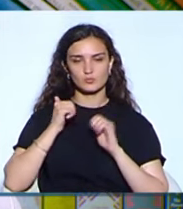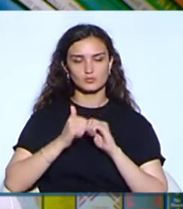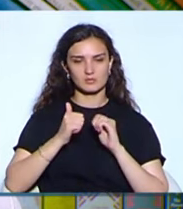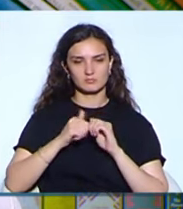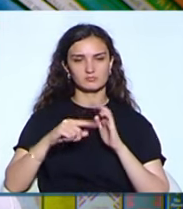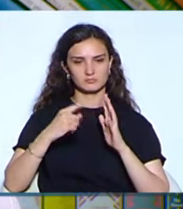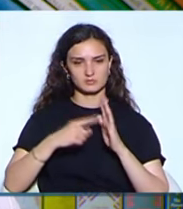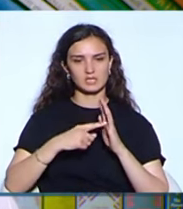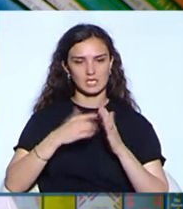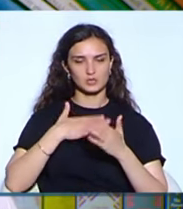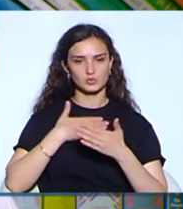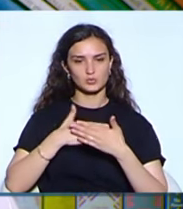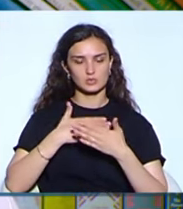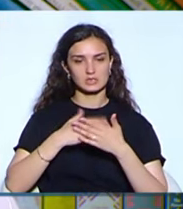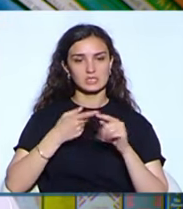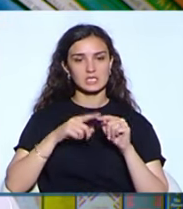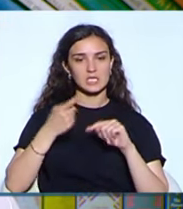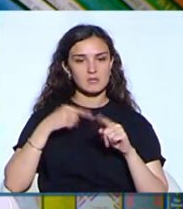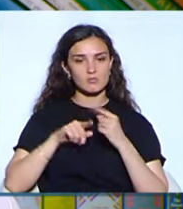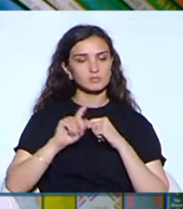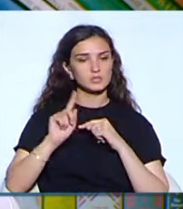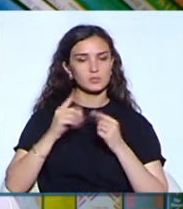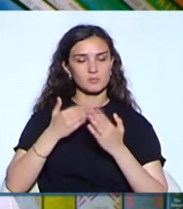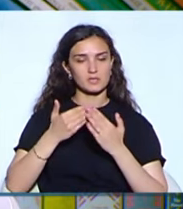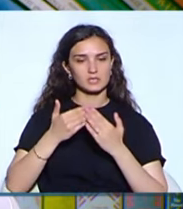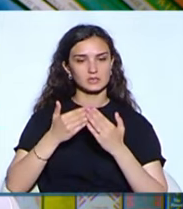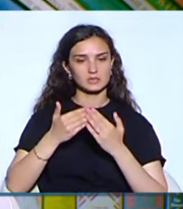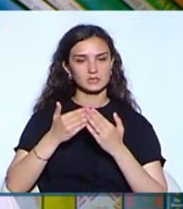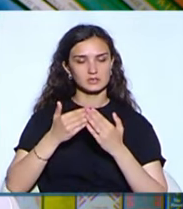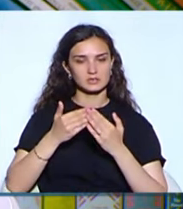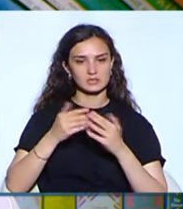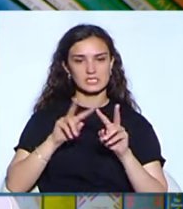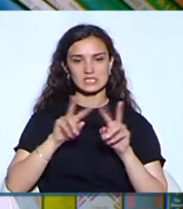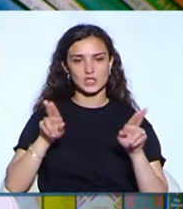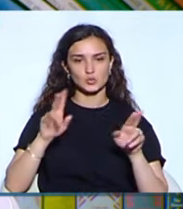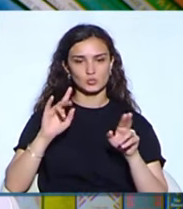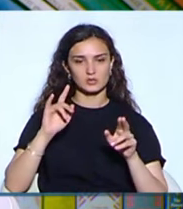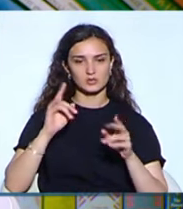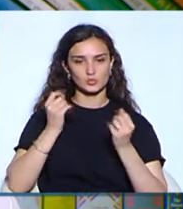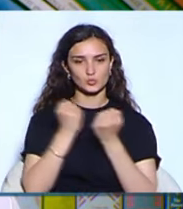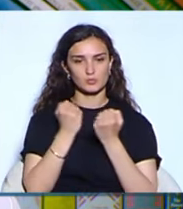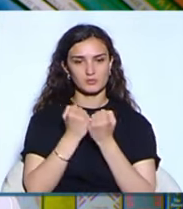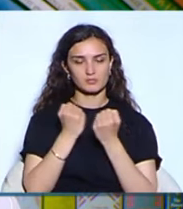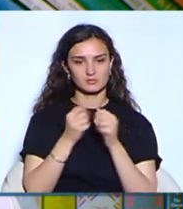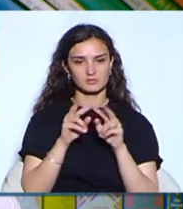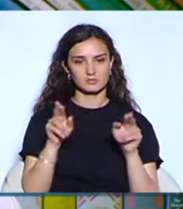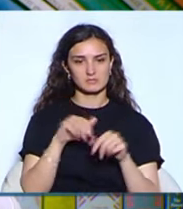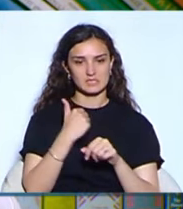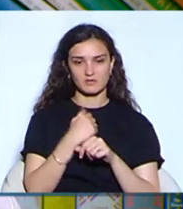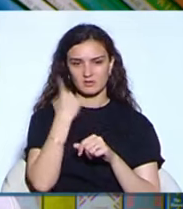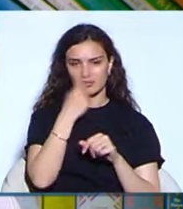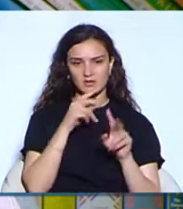ხოლმე აქტიურად, თუნდაც იქიდან გამომდინარე, რომ აი მაგალითად რო ავიღოთ იდენტური ტყუპები, აი თუ თავარი როლი